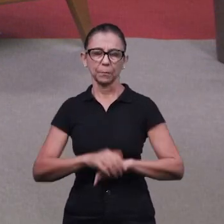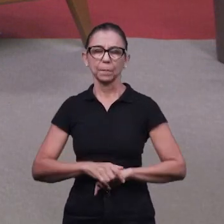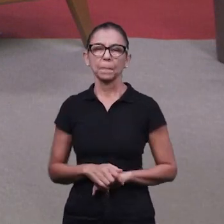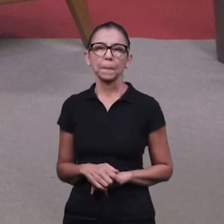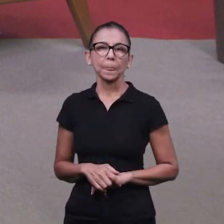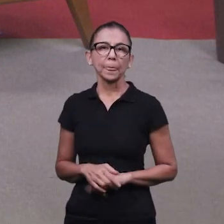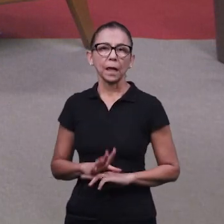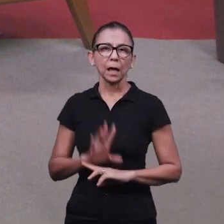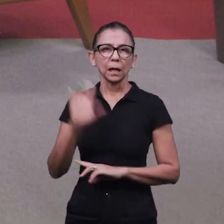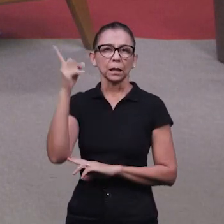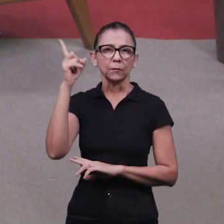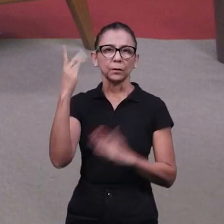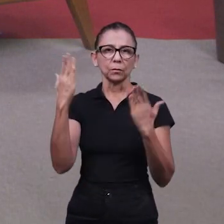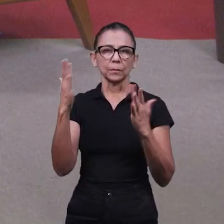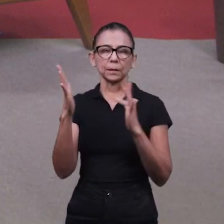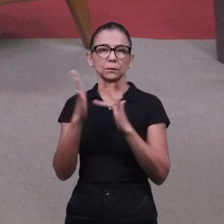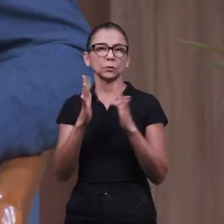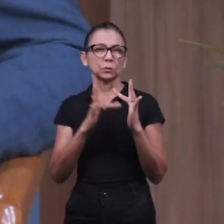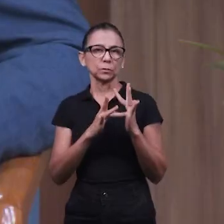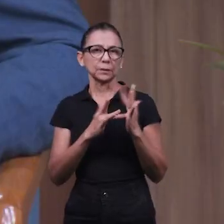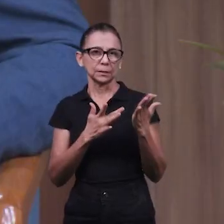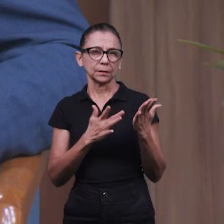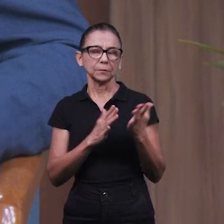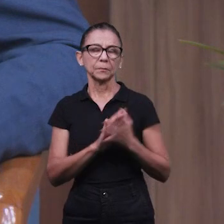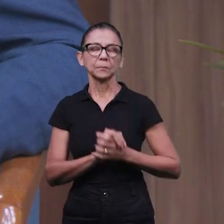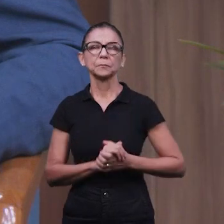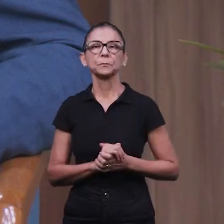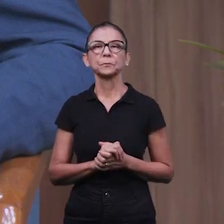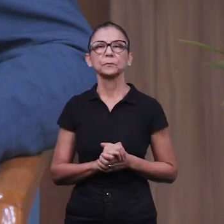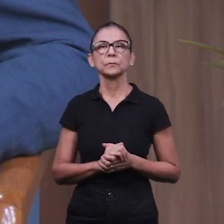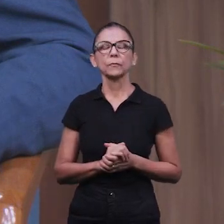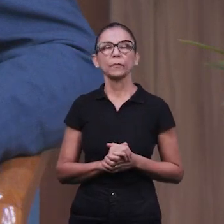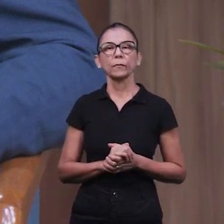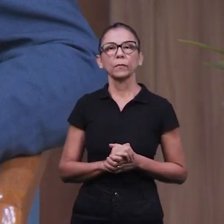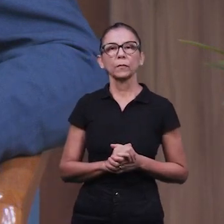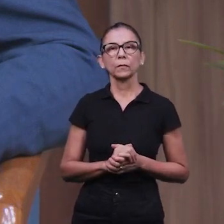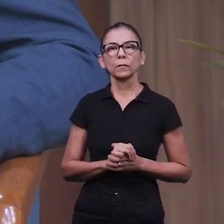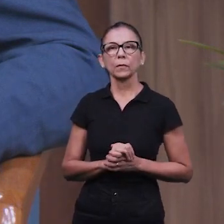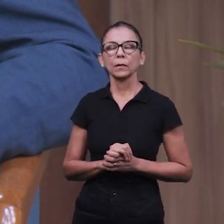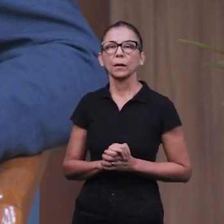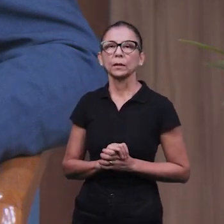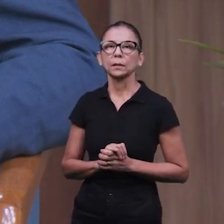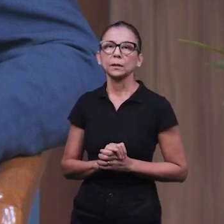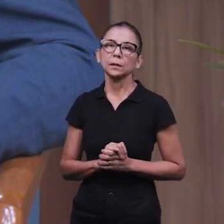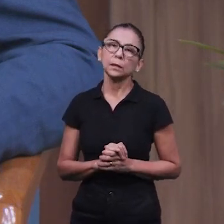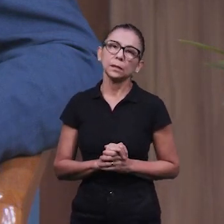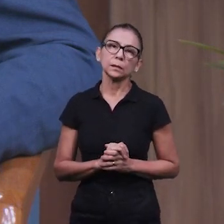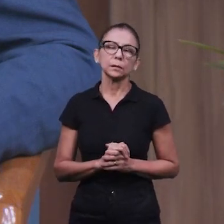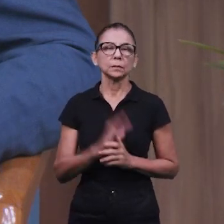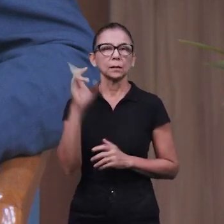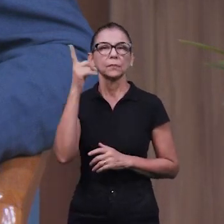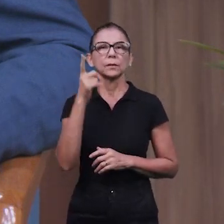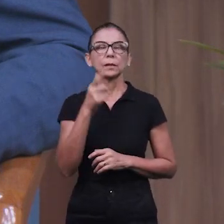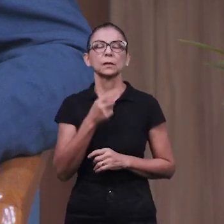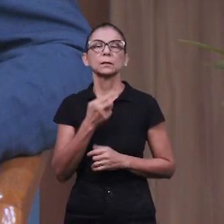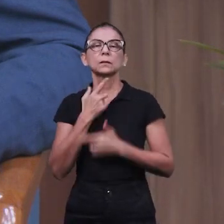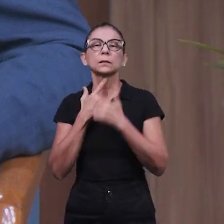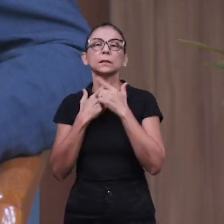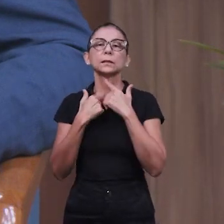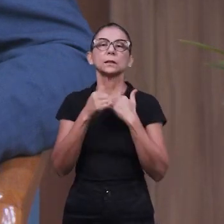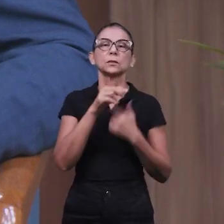contexte, c'est que David, comme un genre du Seigneur Jésus, il désire cette eau,